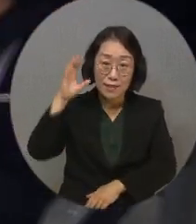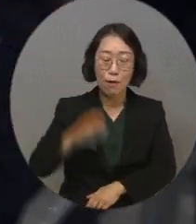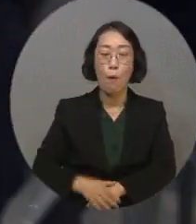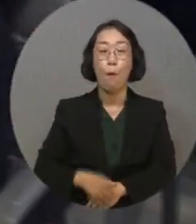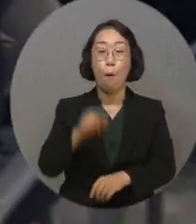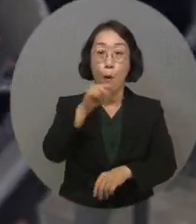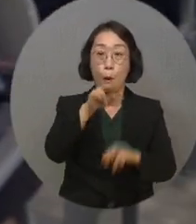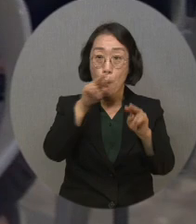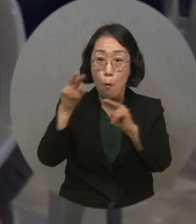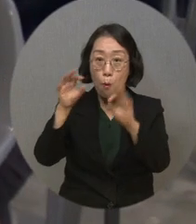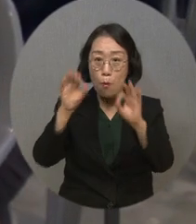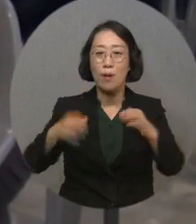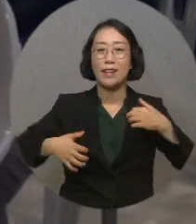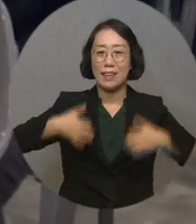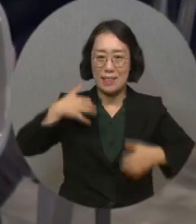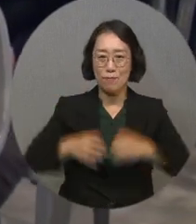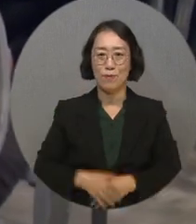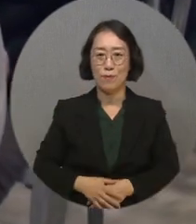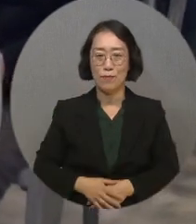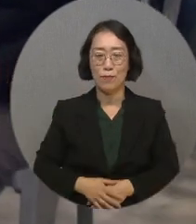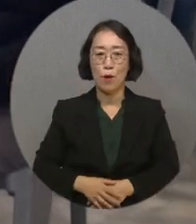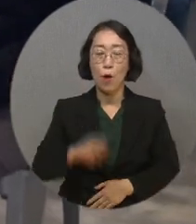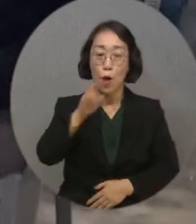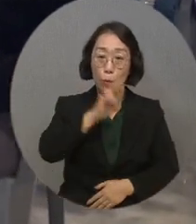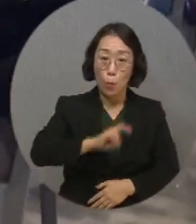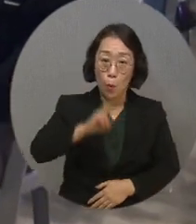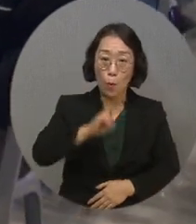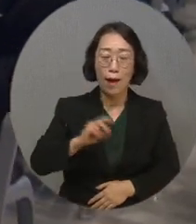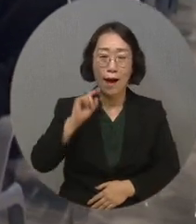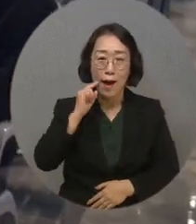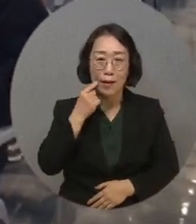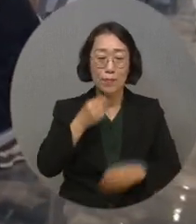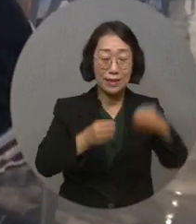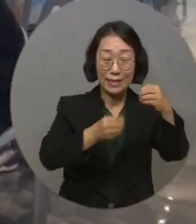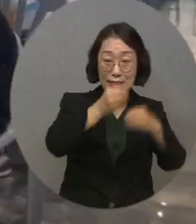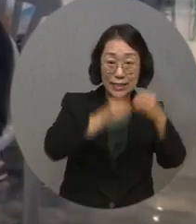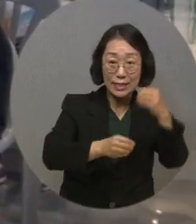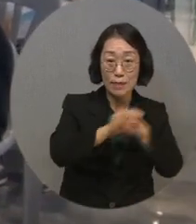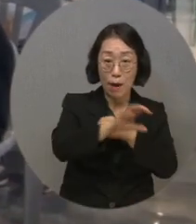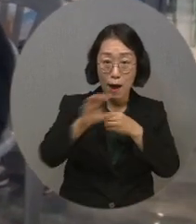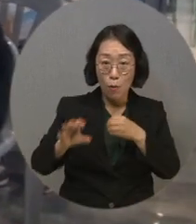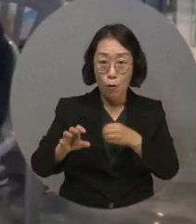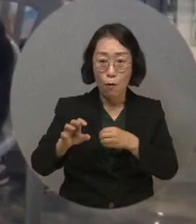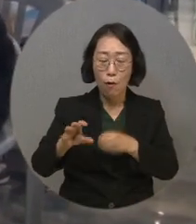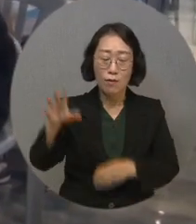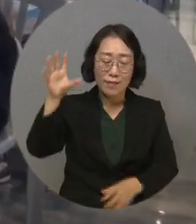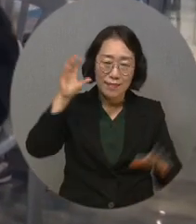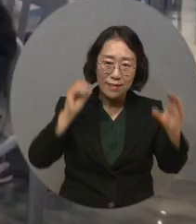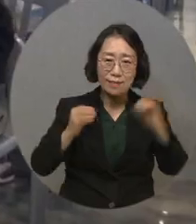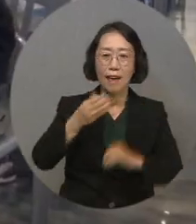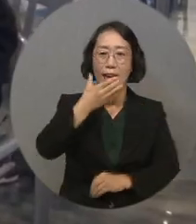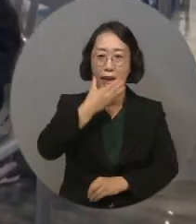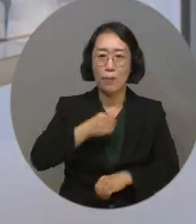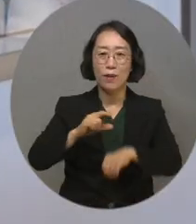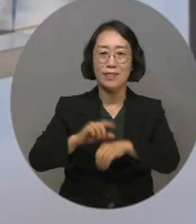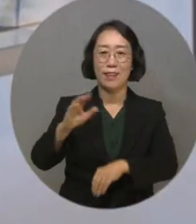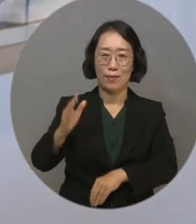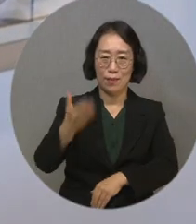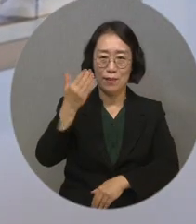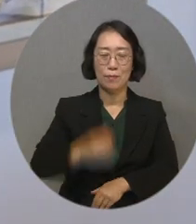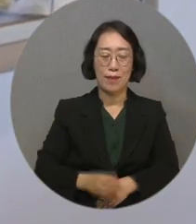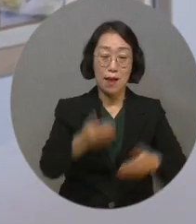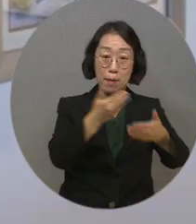가까이에서 만날 수 있는 기쁨, 한 곡 한 곡 아름다운 시를 노래로 들으며 즐기는 행복한 시간입니다.